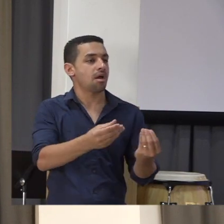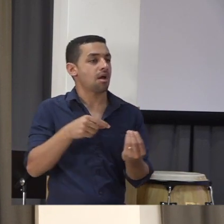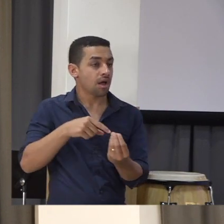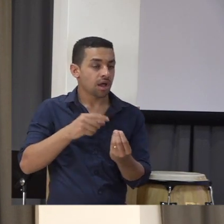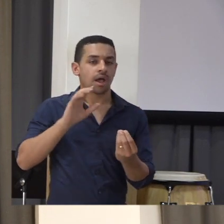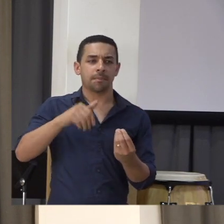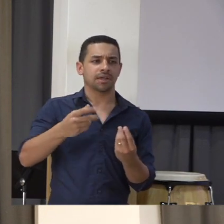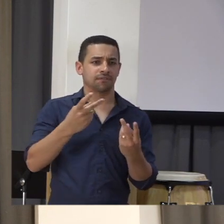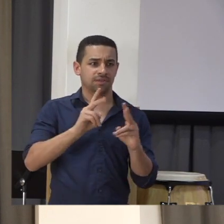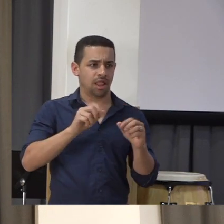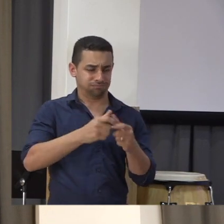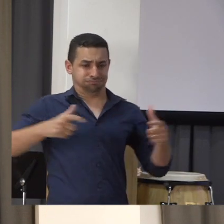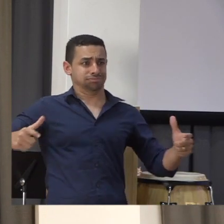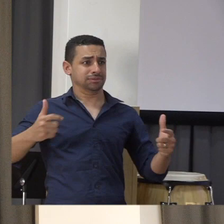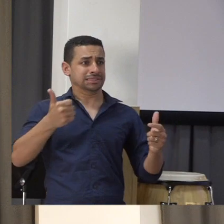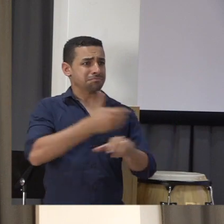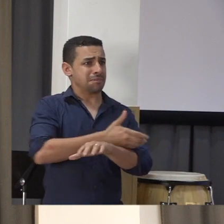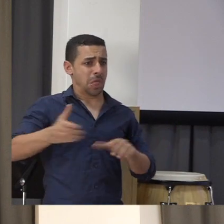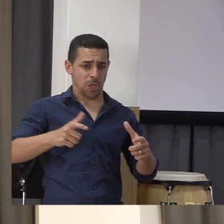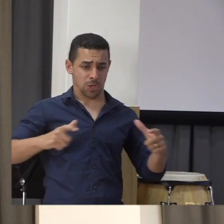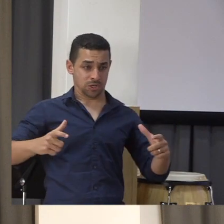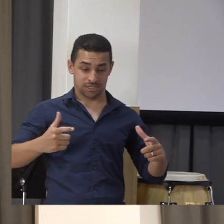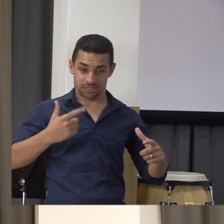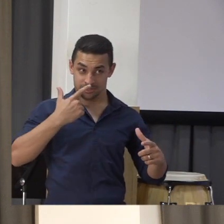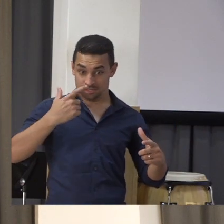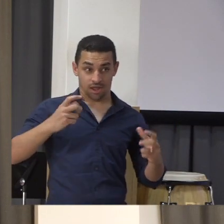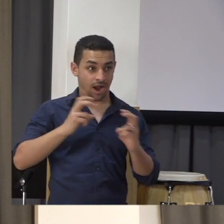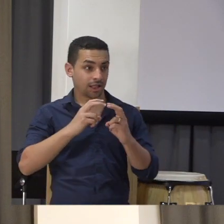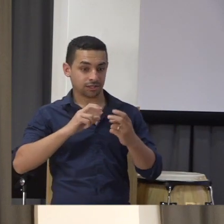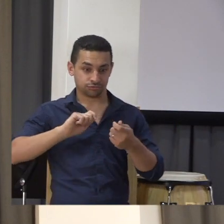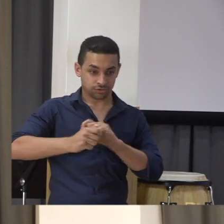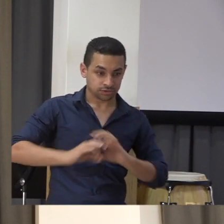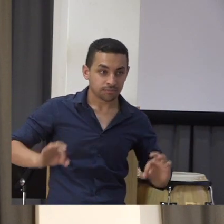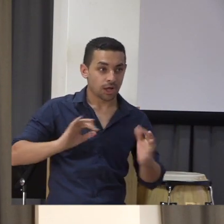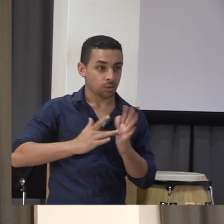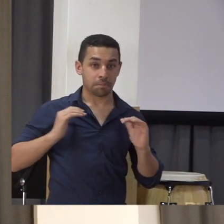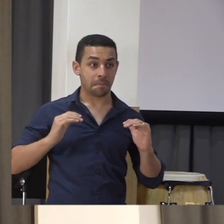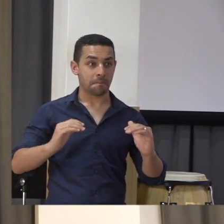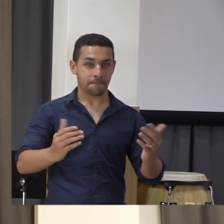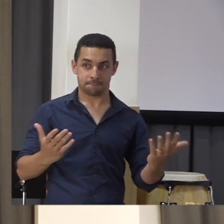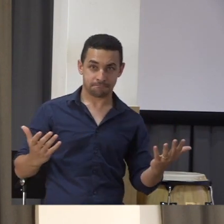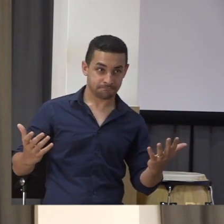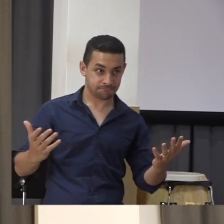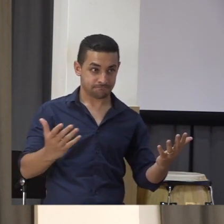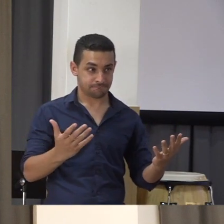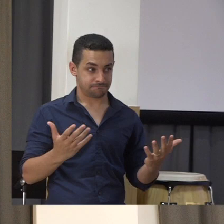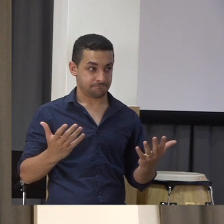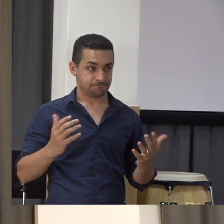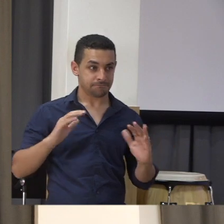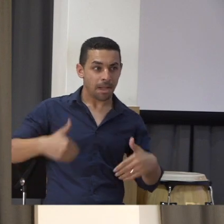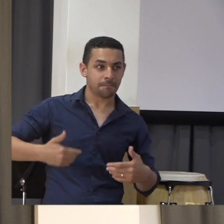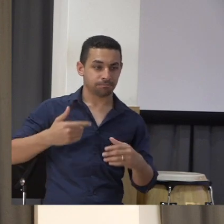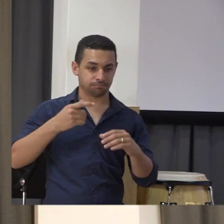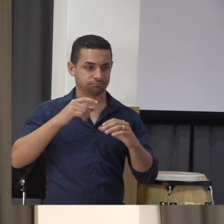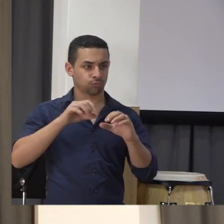ville passe à 6 millions et on ne change pas les infrastructures, vous savez. Donc les mêmes turbines